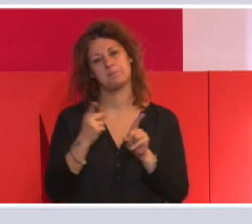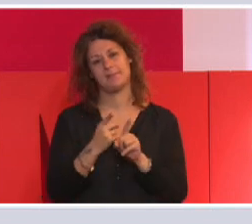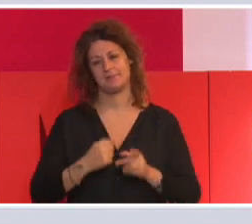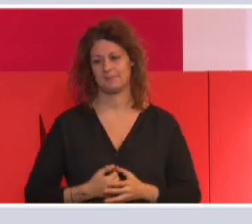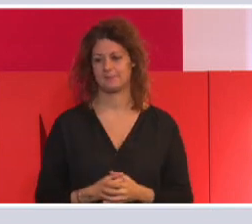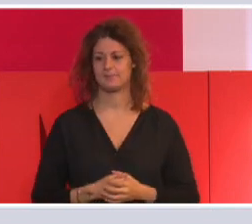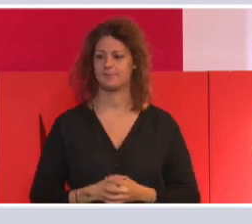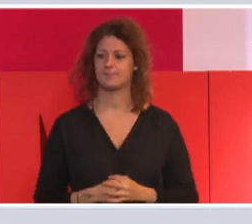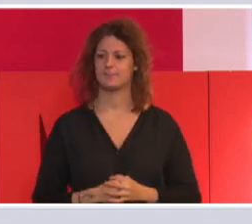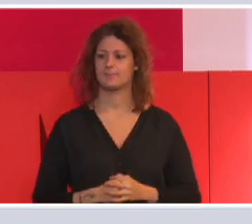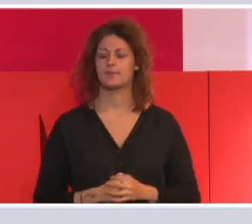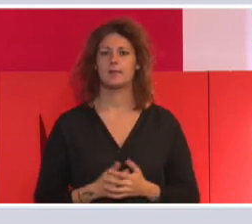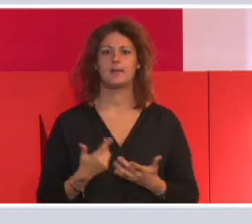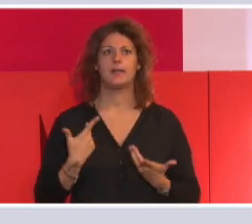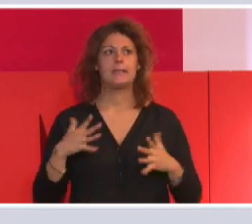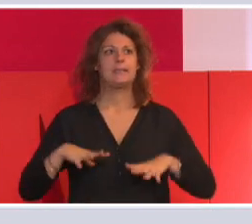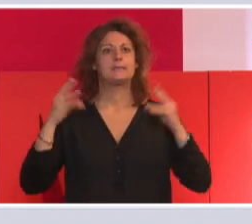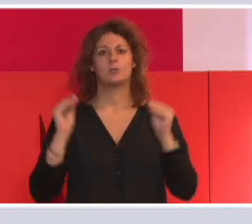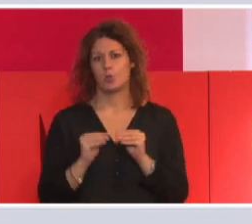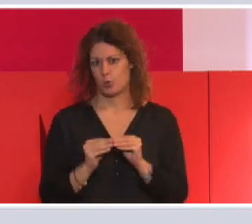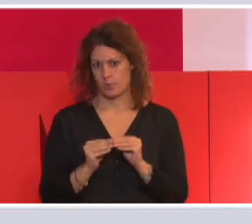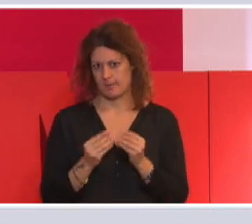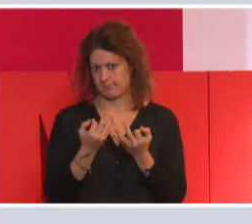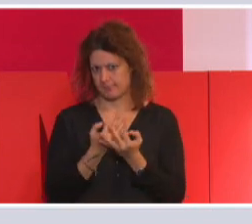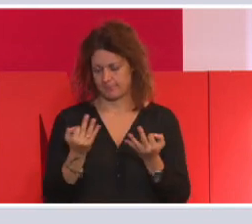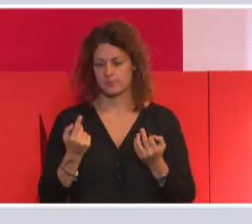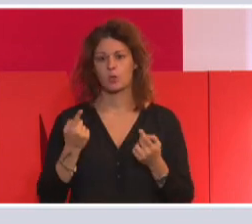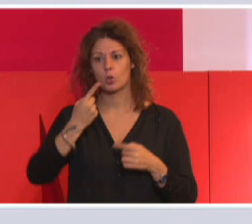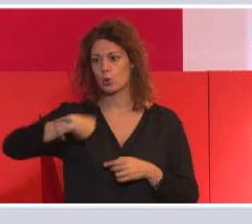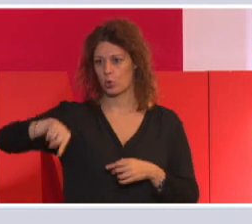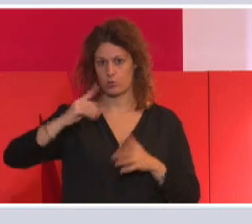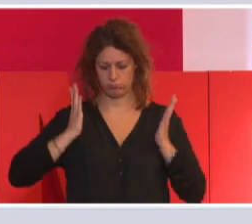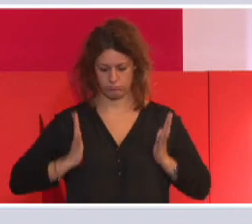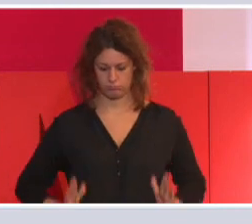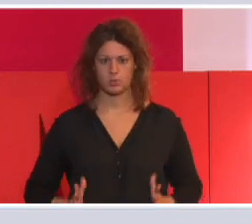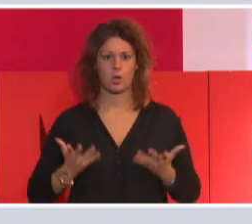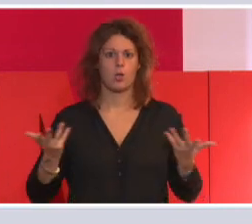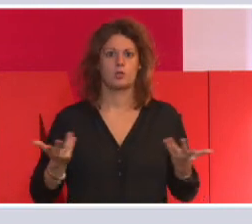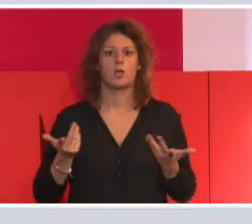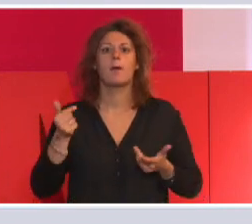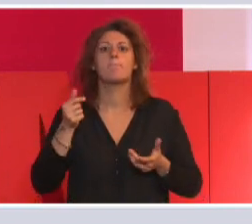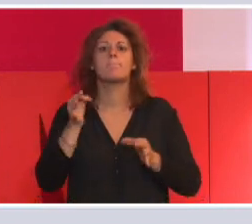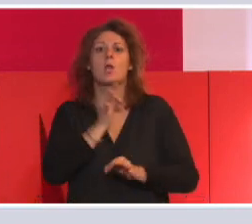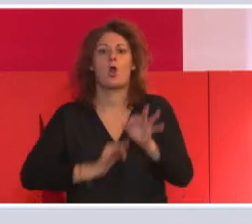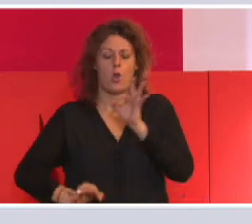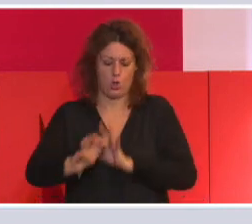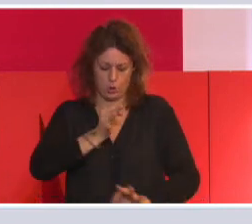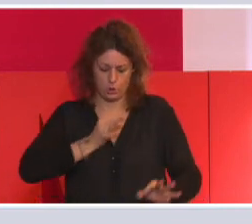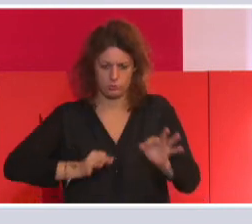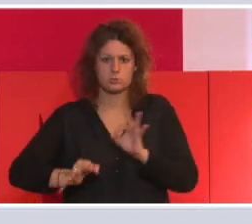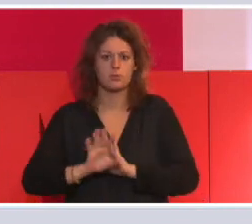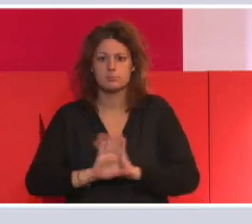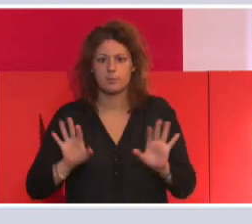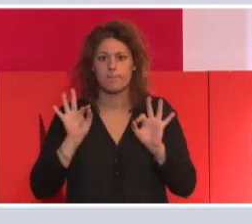come come posso iniziare noi siamo organismi biologici basta noi siamo organismi biologici